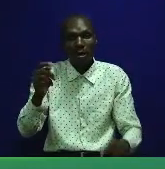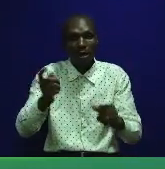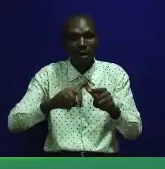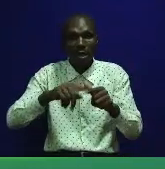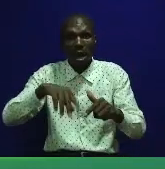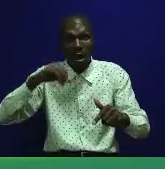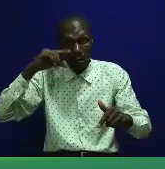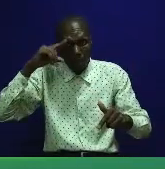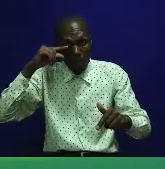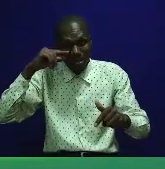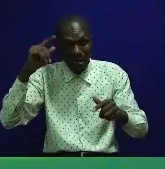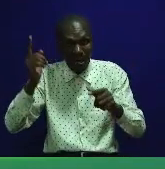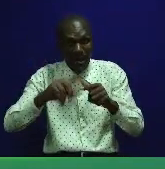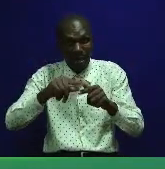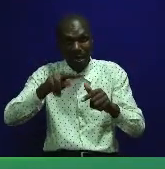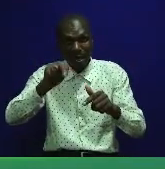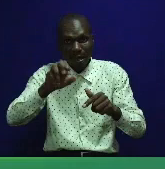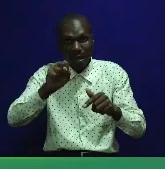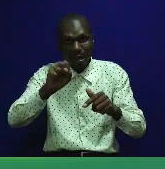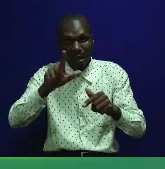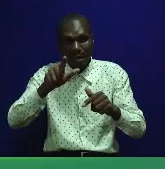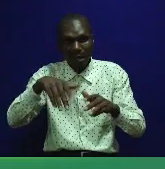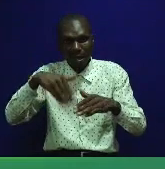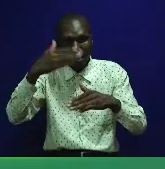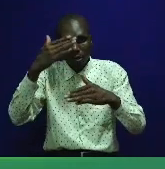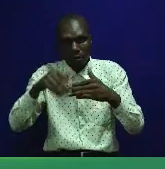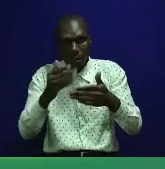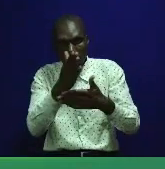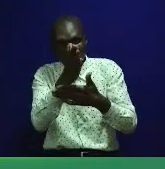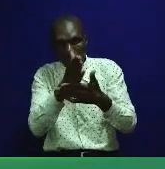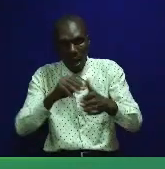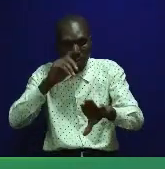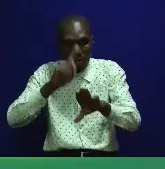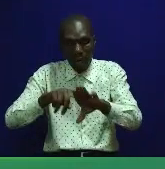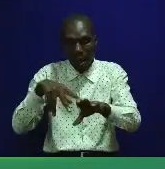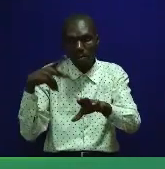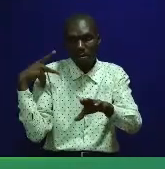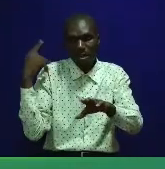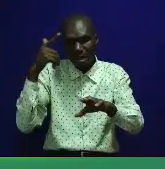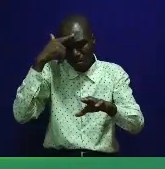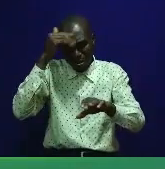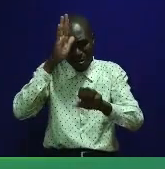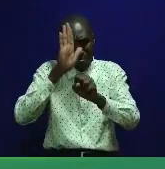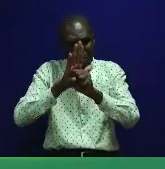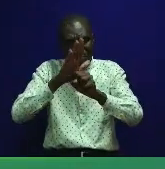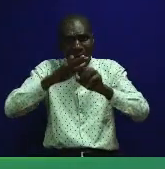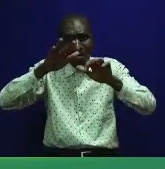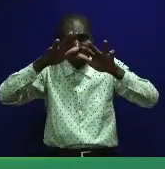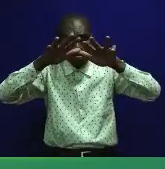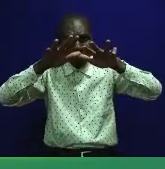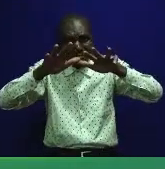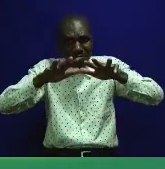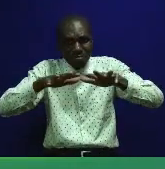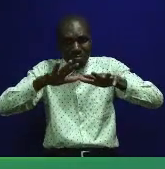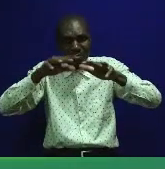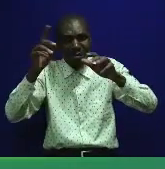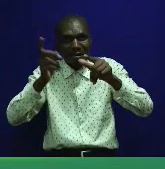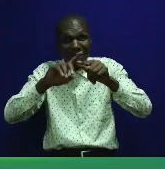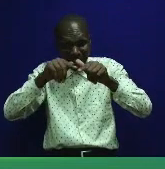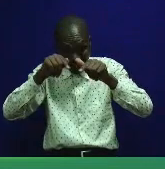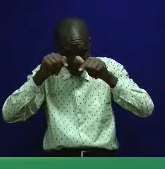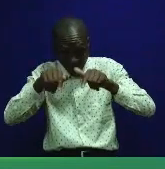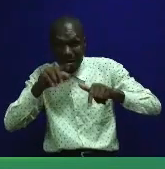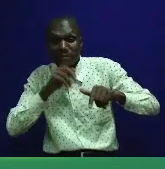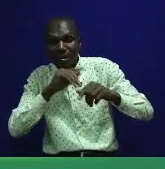kia National Super League ku gaten reten se meria half time lit kure goro okobe mbure nyingi ya tu ta seke te ku Kiagusi Stadium ne ko ya ira lit kuria